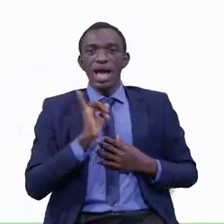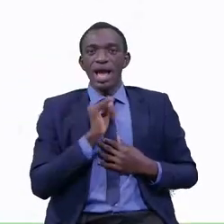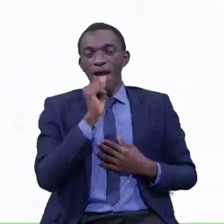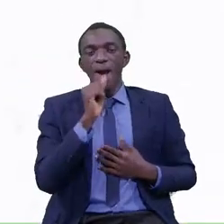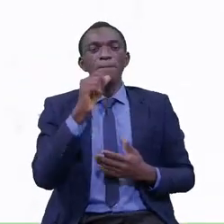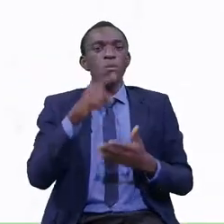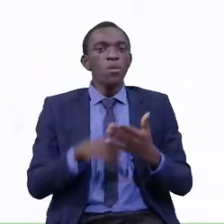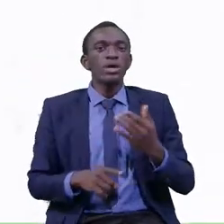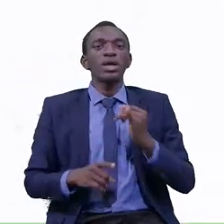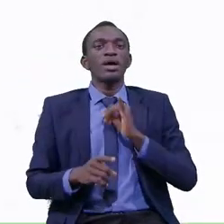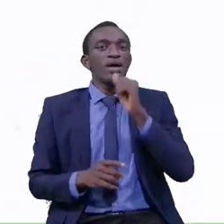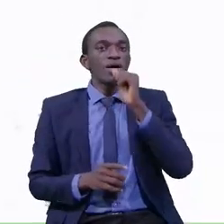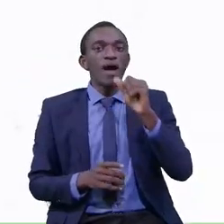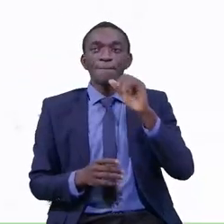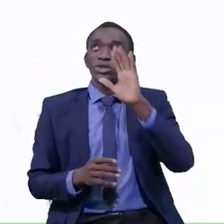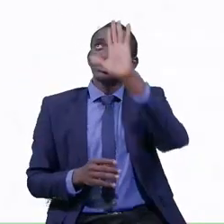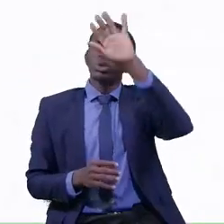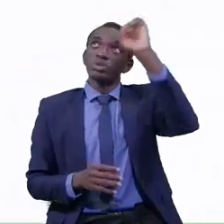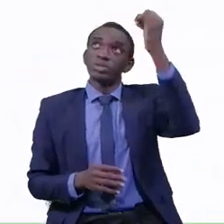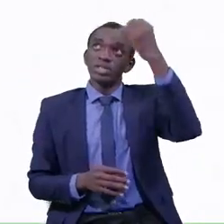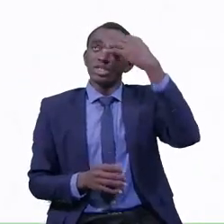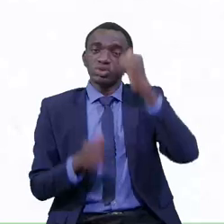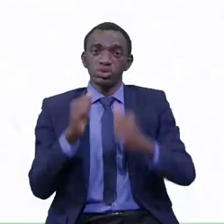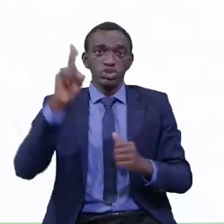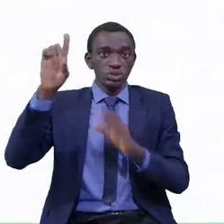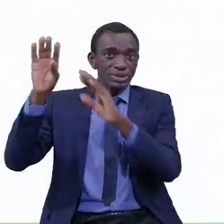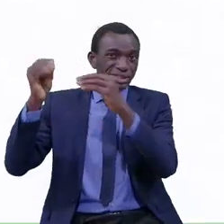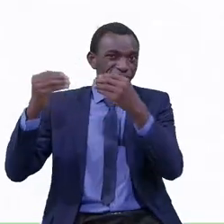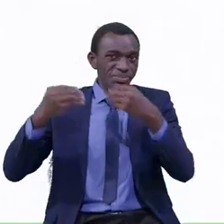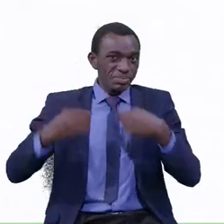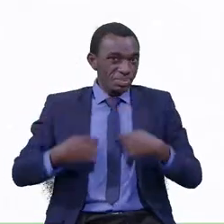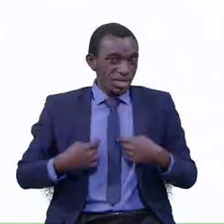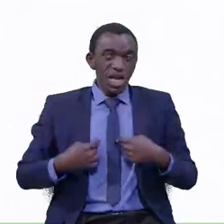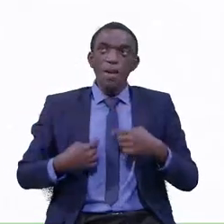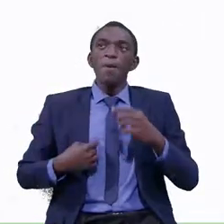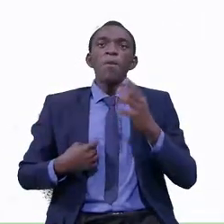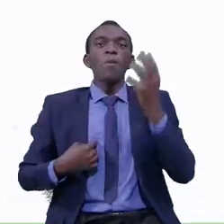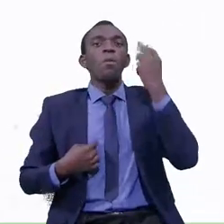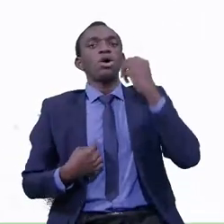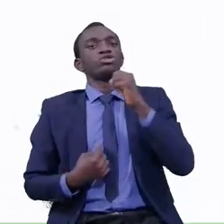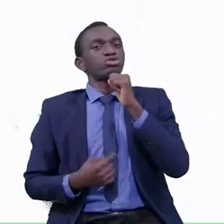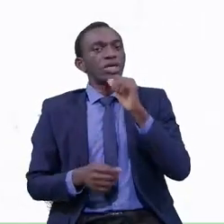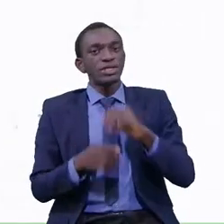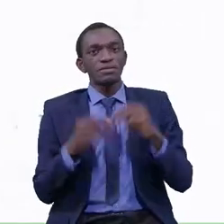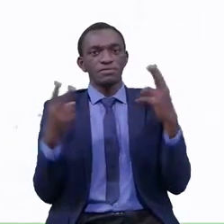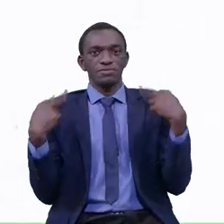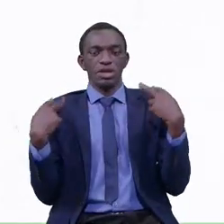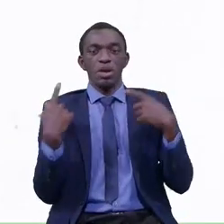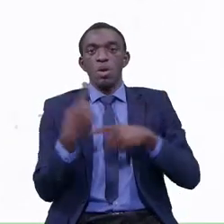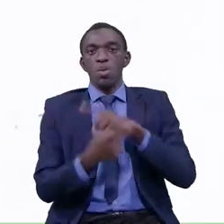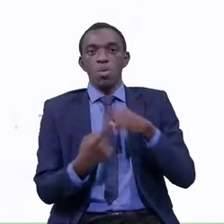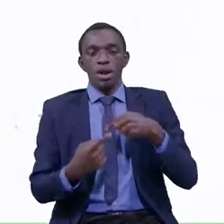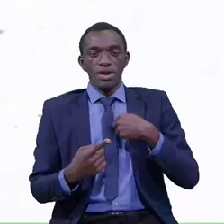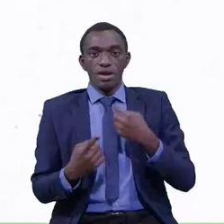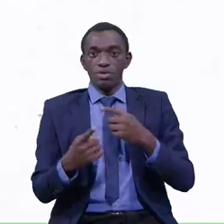ta grâce envers moi n'a pas été vaine. Quand je sors, fais ce